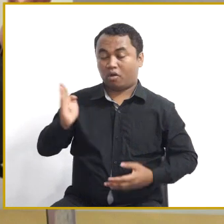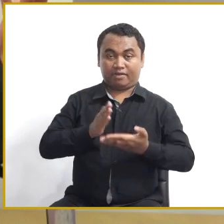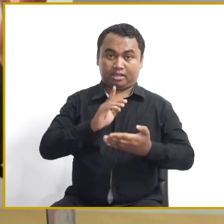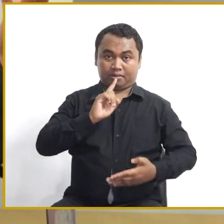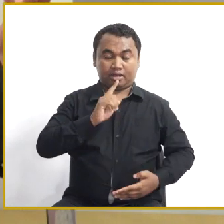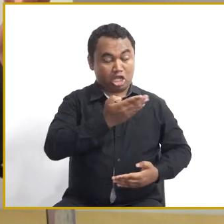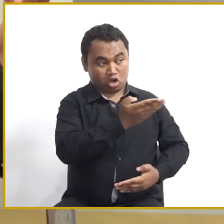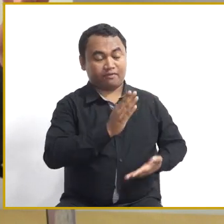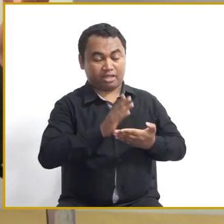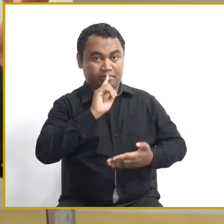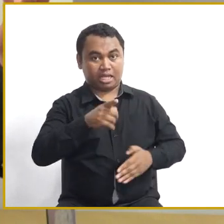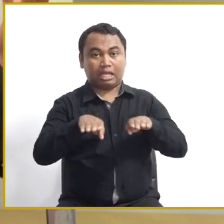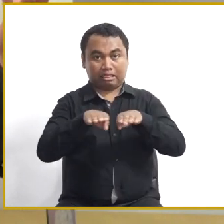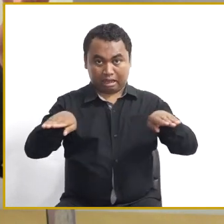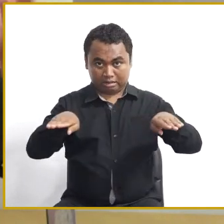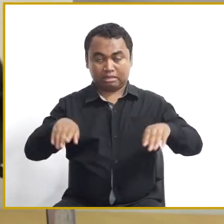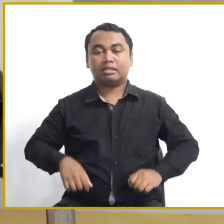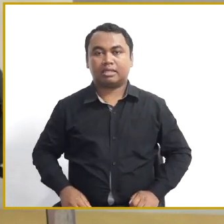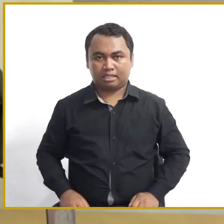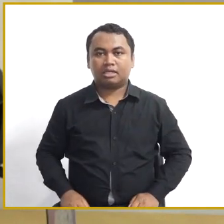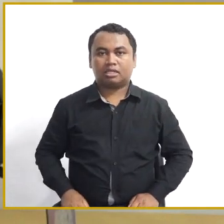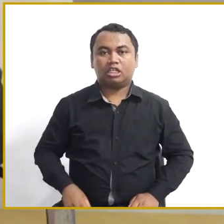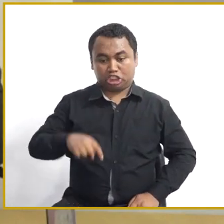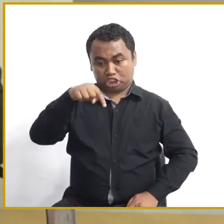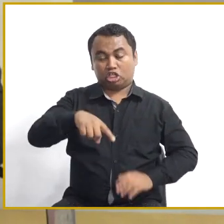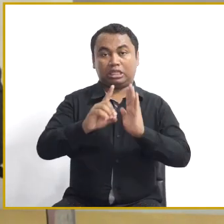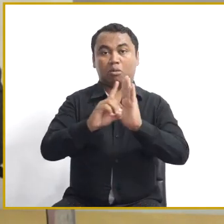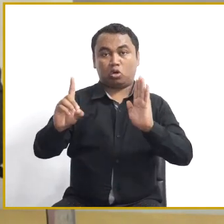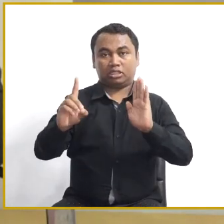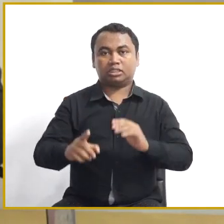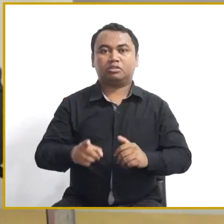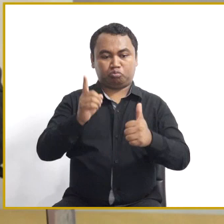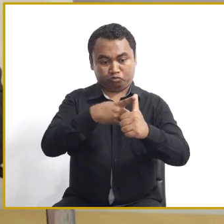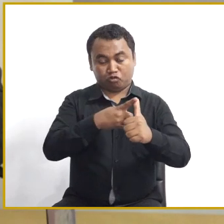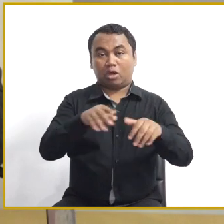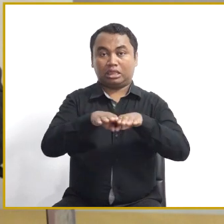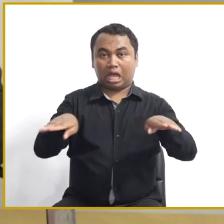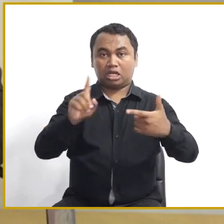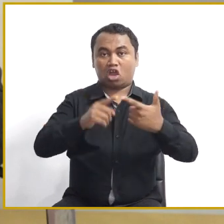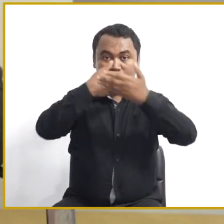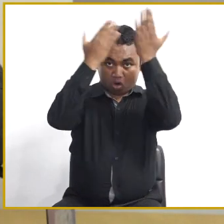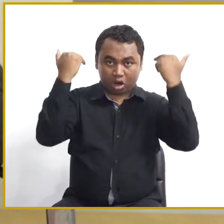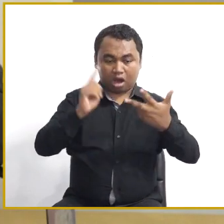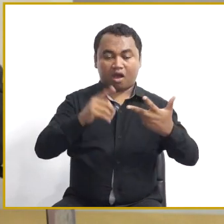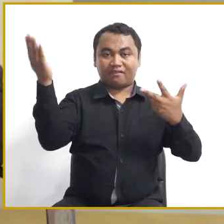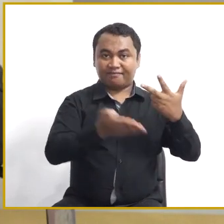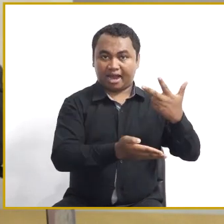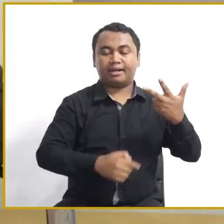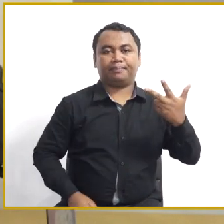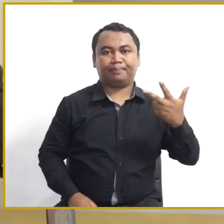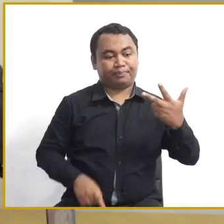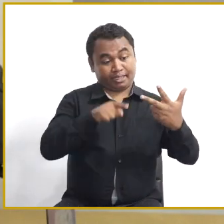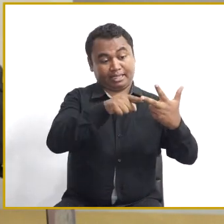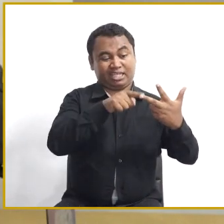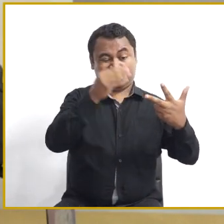Teny am-pindoana anao resaka demokrasia. Amin'ny demokrasia misy ny antsoina hoe tany vahoaka fahefana. Ity fahefana ity